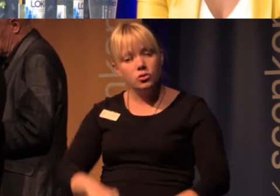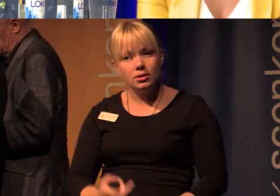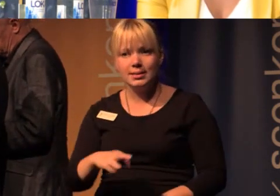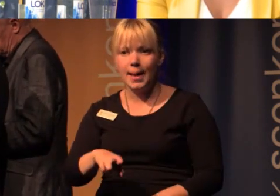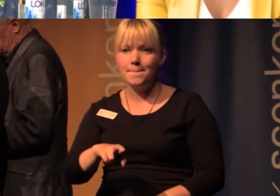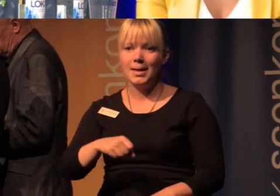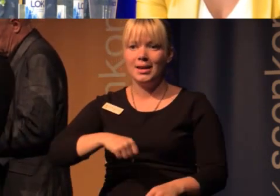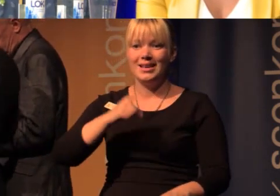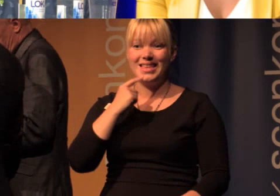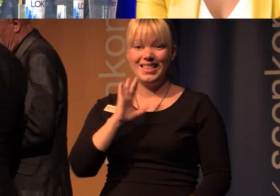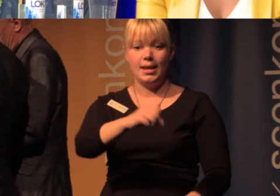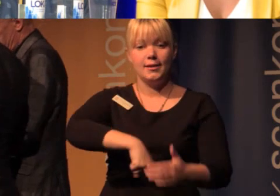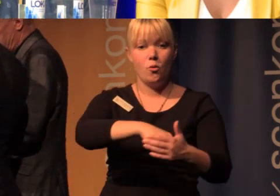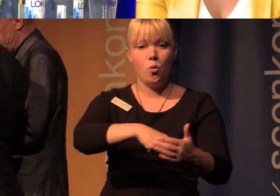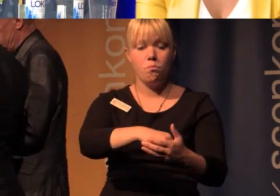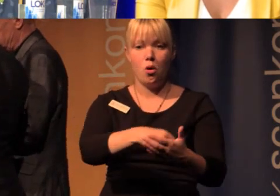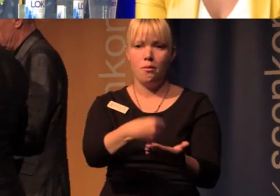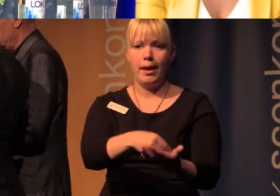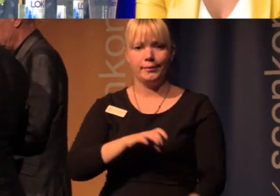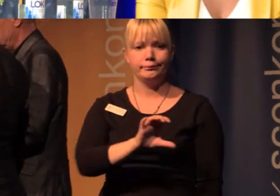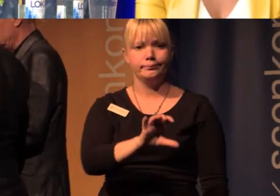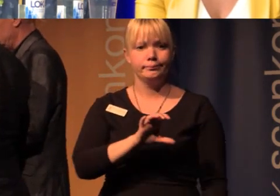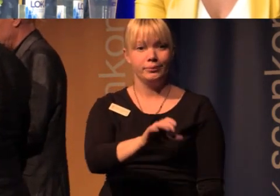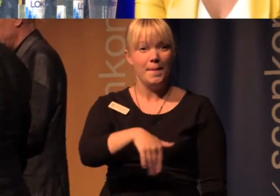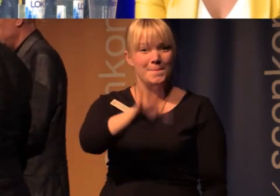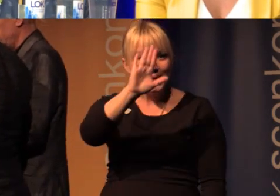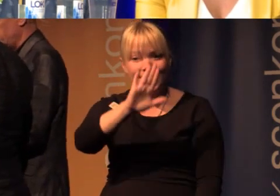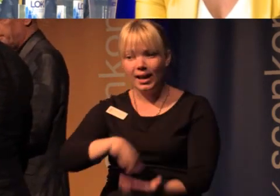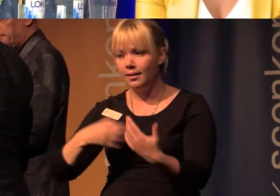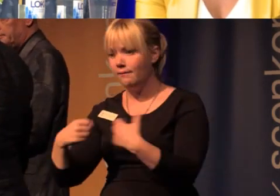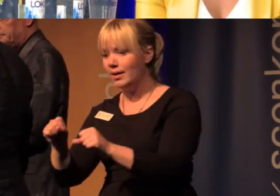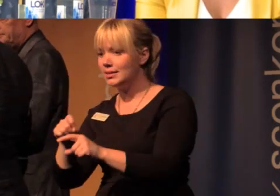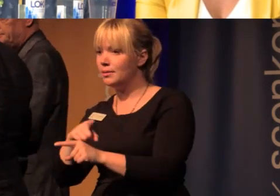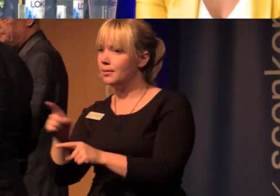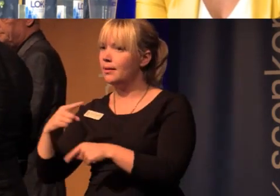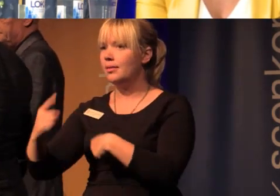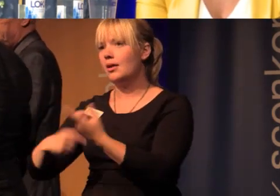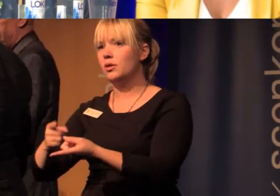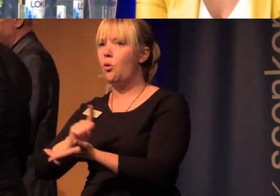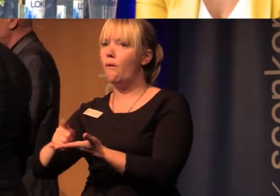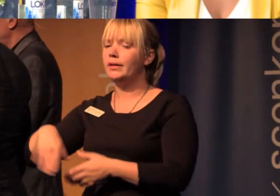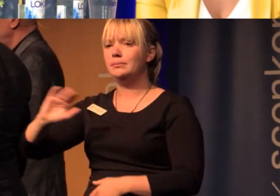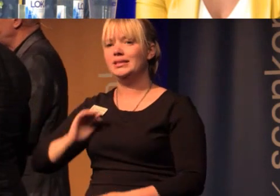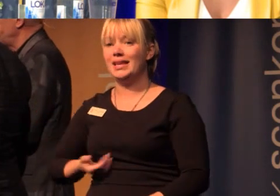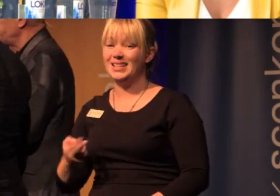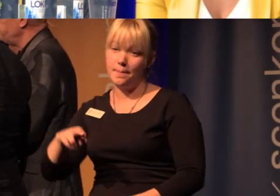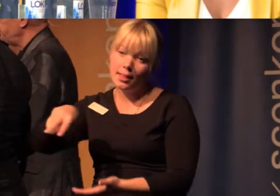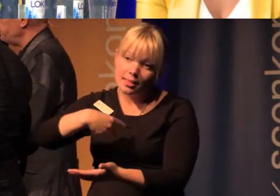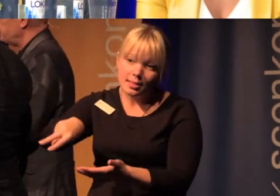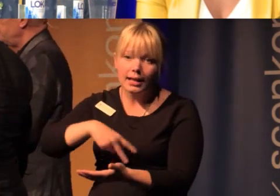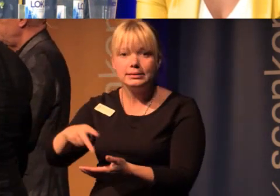killarnas fotboll får mer pengar än de verksamheter där det är traditionellt sett mer kvinnor, som dansen